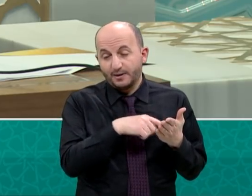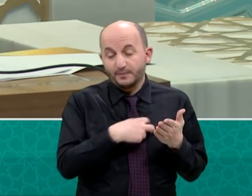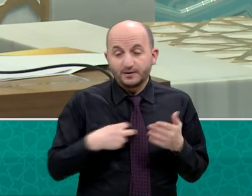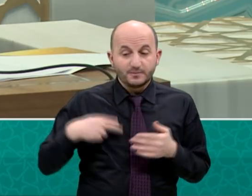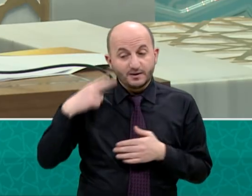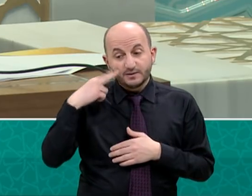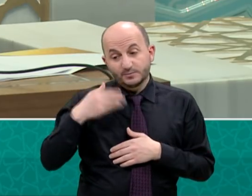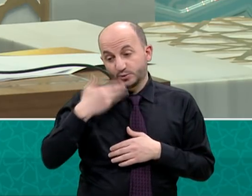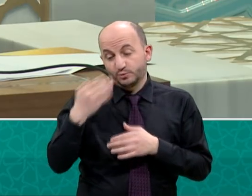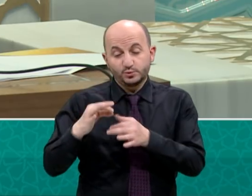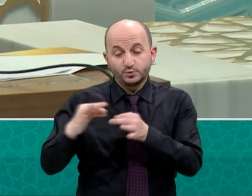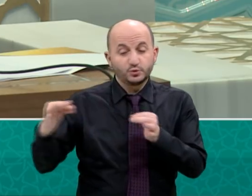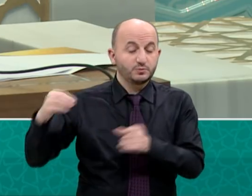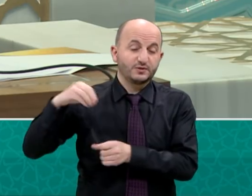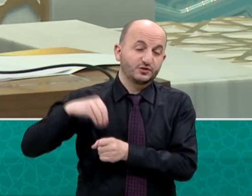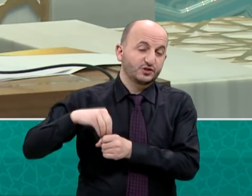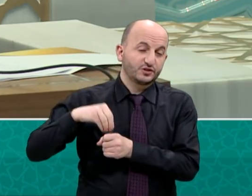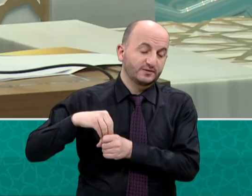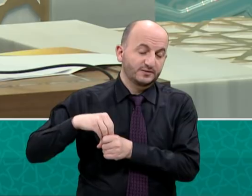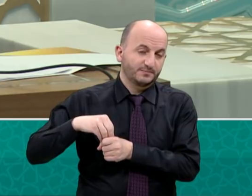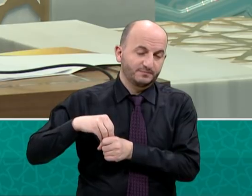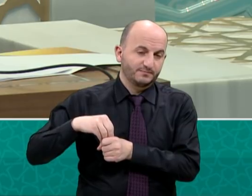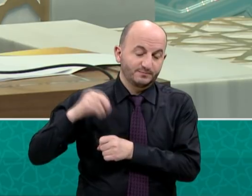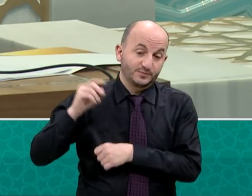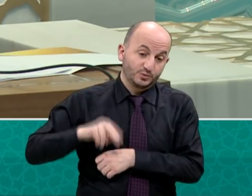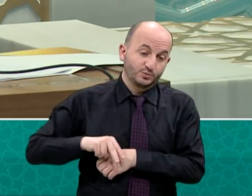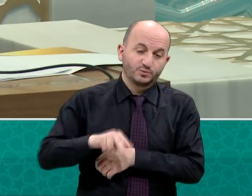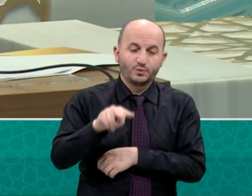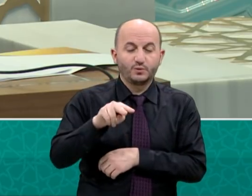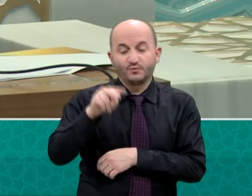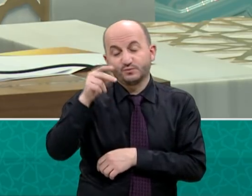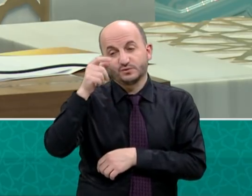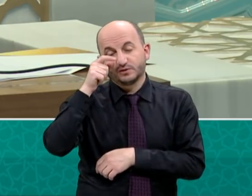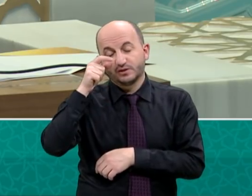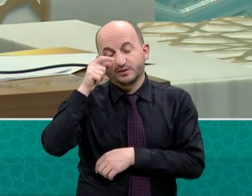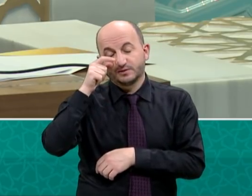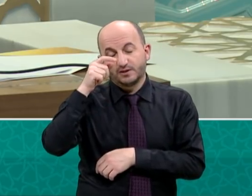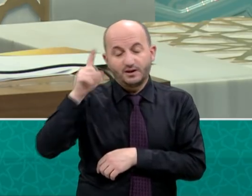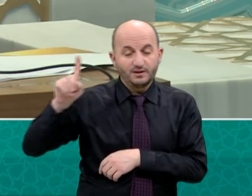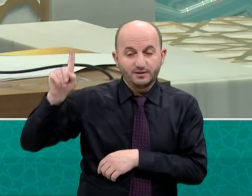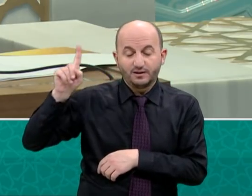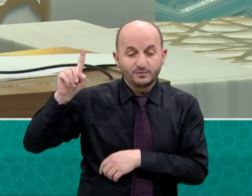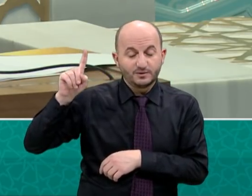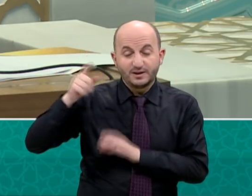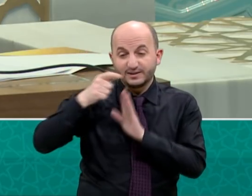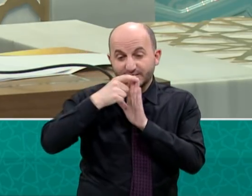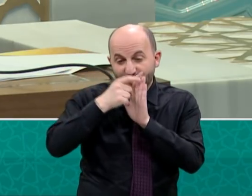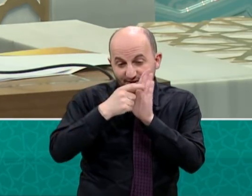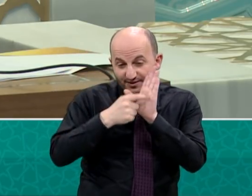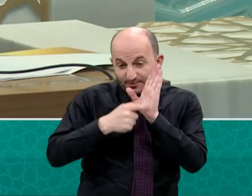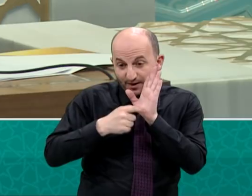şeriflerde bir usulün çok dikkatimizi çektiği görülüyor. Cenab-ı Hak kavramları